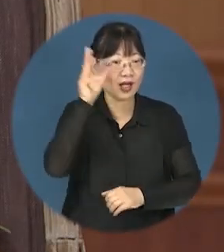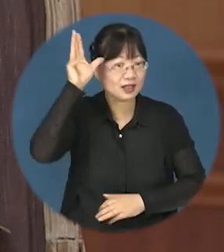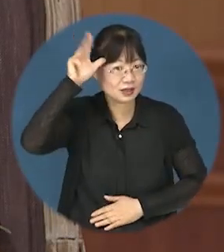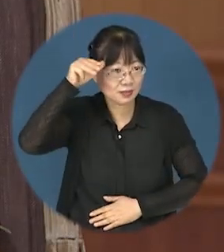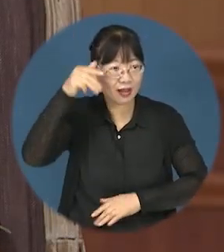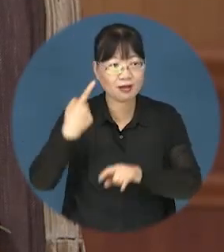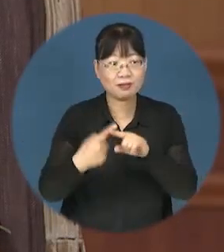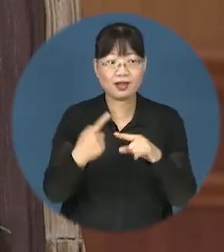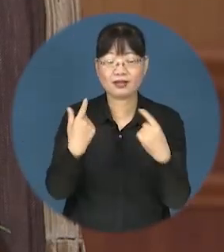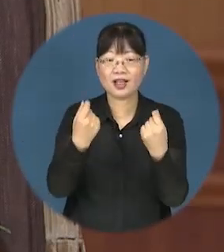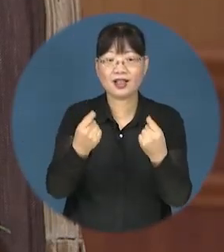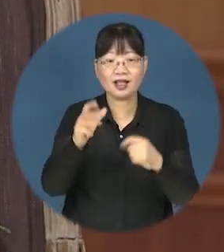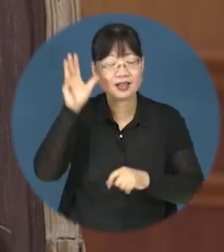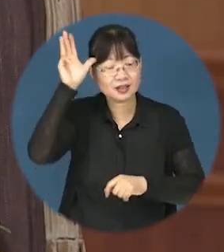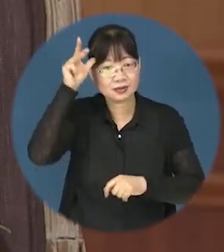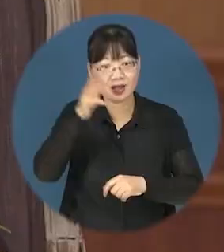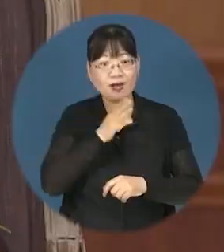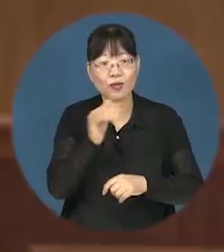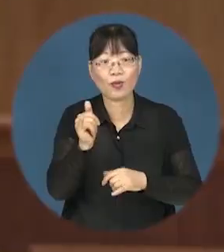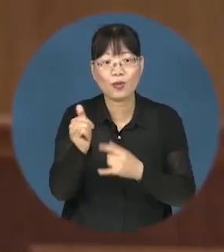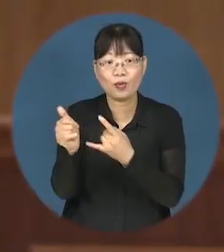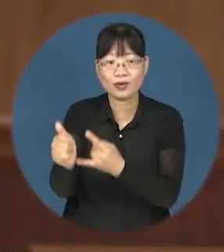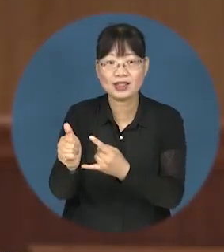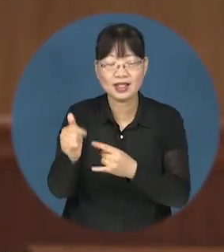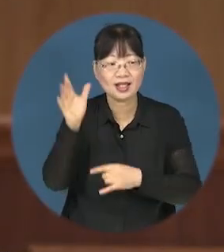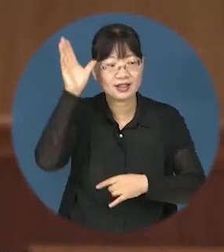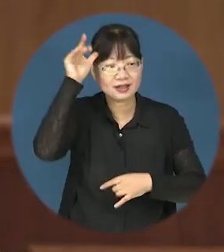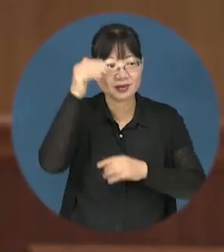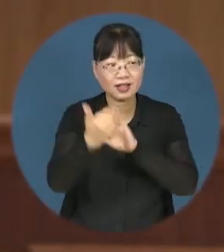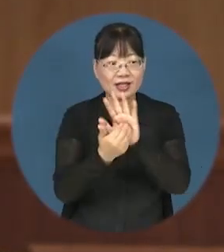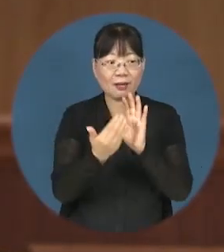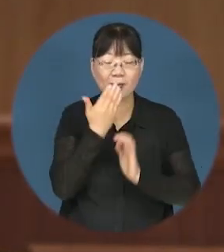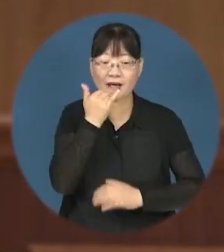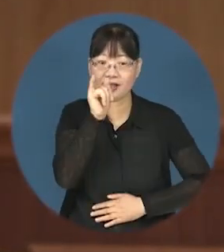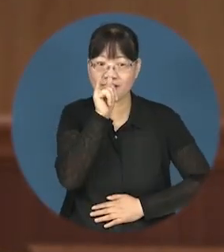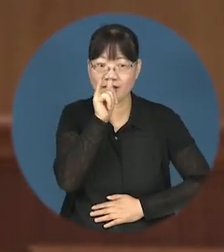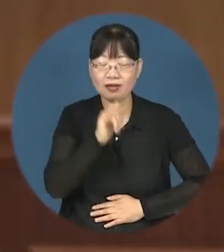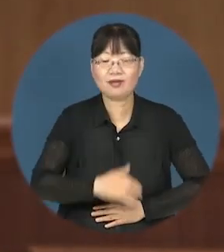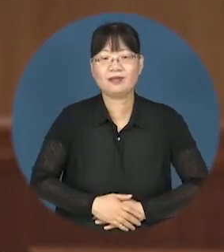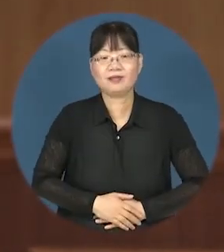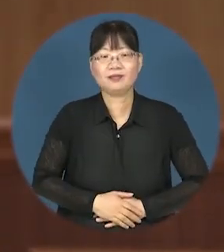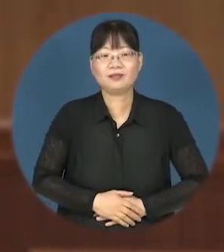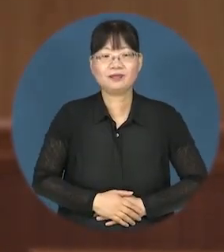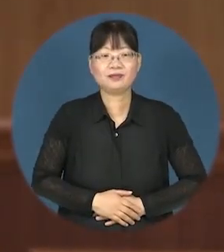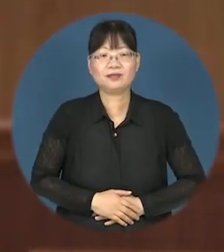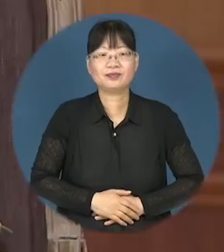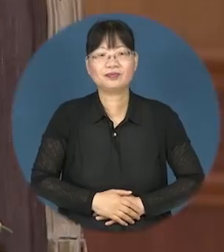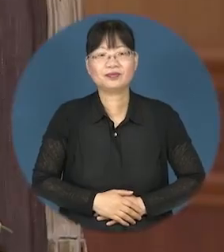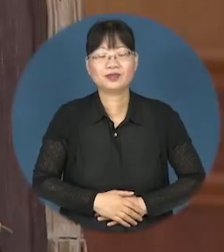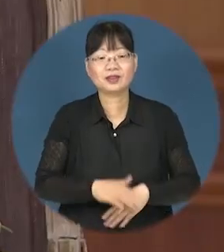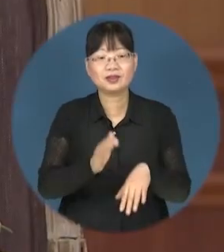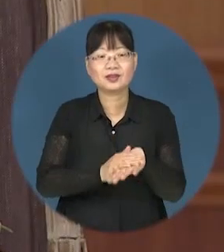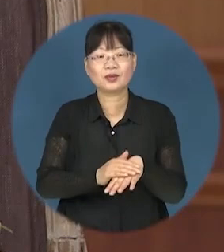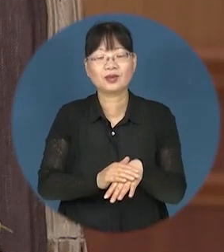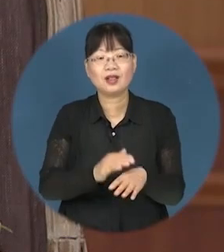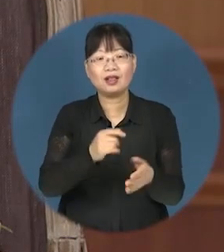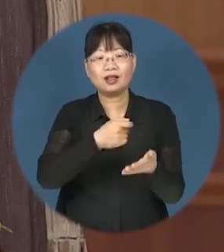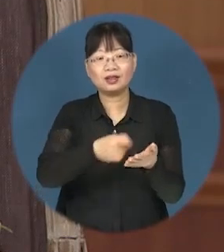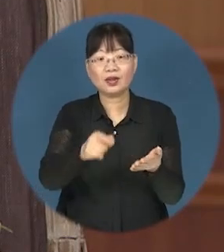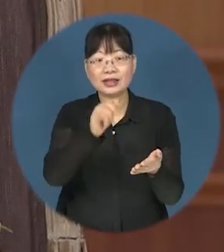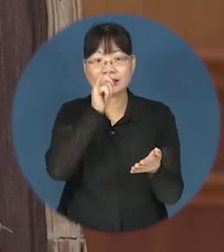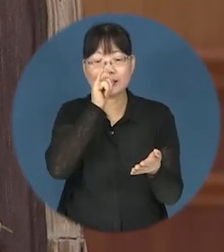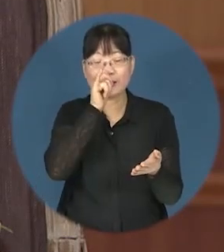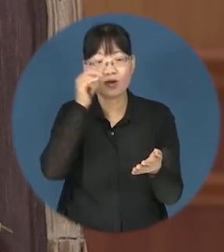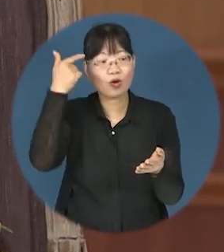마찬가지입니다 침의 어르신들도 심해 유방이 됩니까 데시 숨에 예방도 됩니다 올해 손으로 글씨를 써야